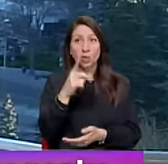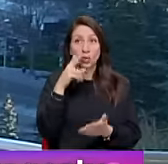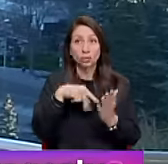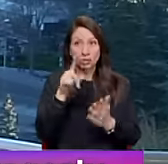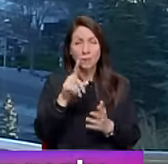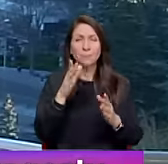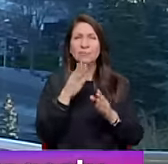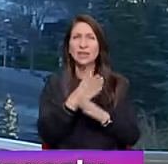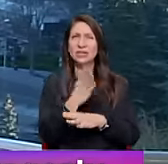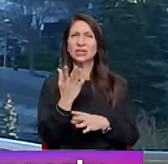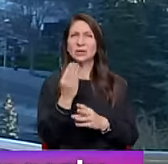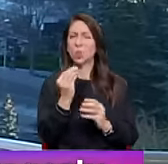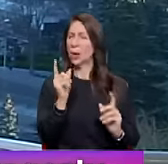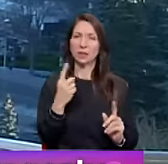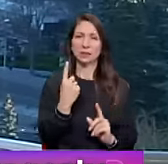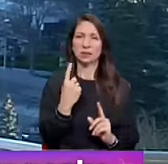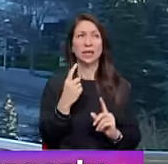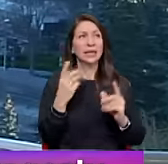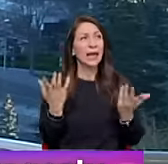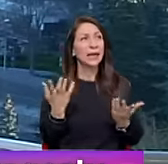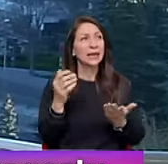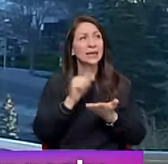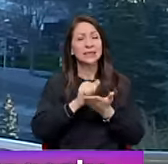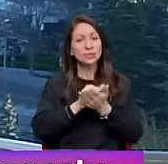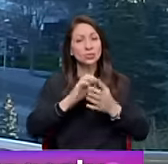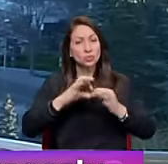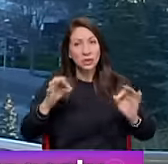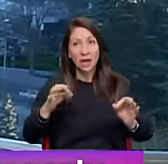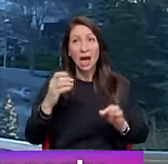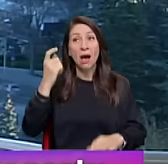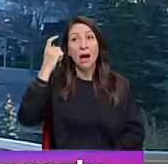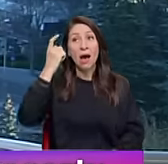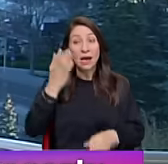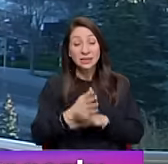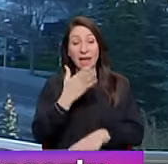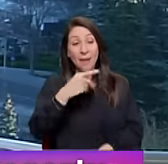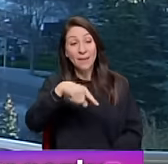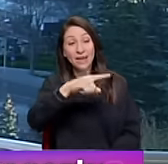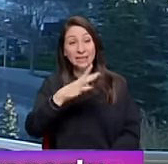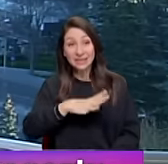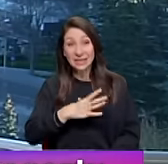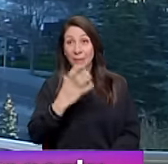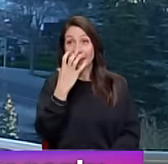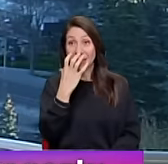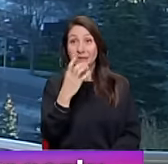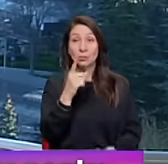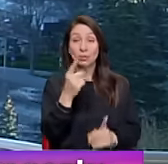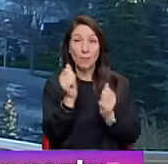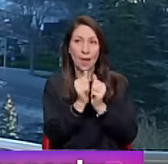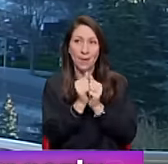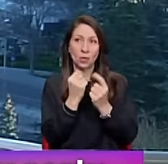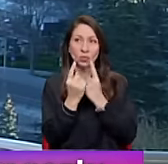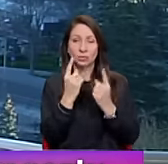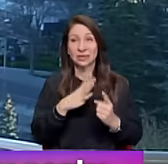okuyacağım. Gerçekten çok çarpıcı. Yani gazetenin cümleleri ama aslında emeklerin isteği, beklentisi, bunu birlikte